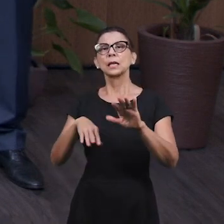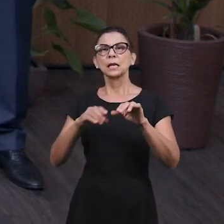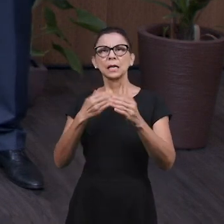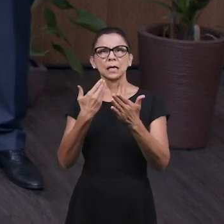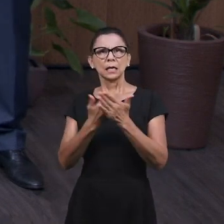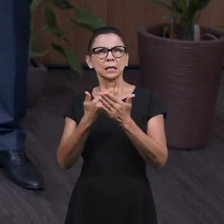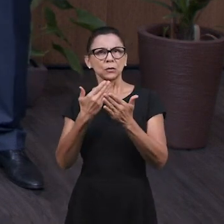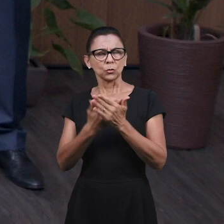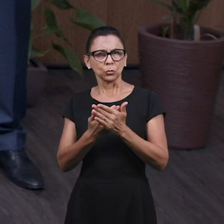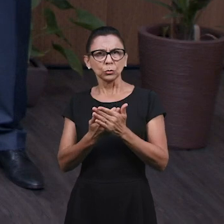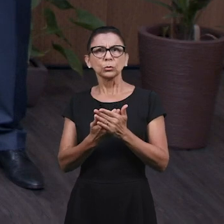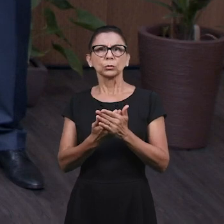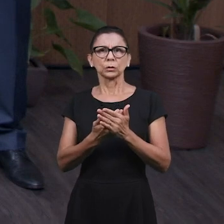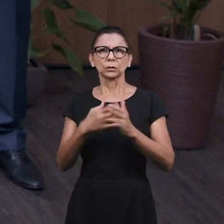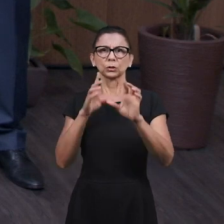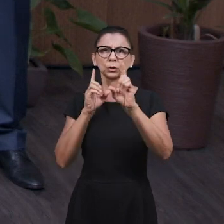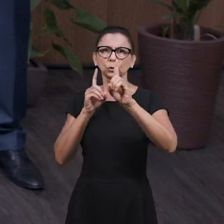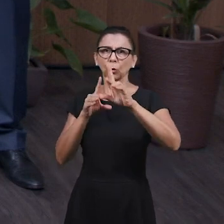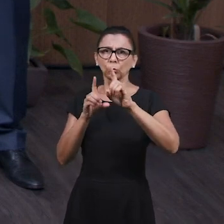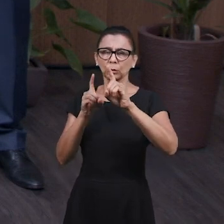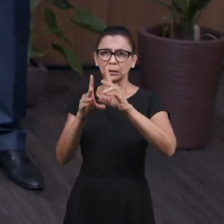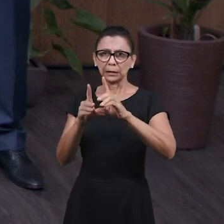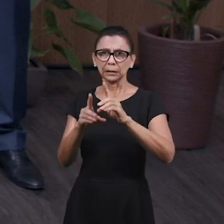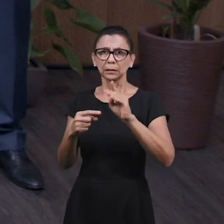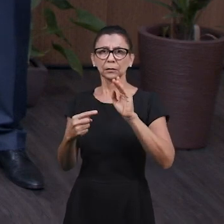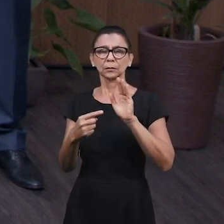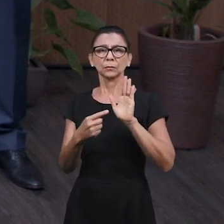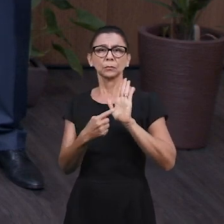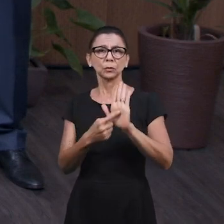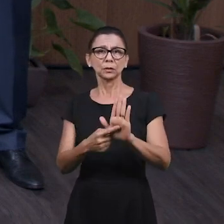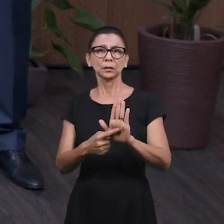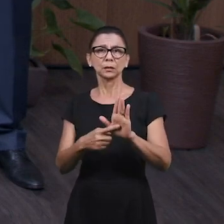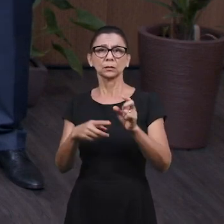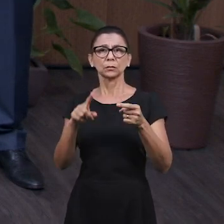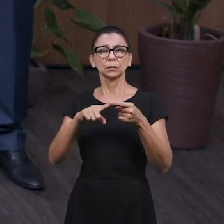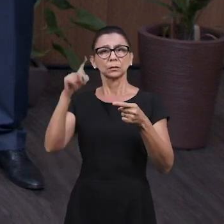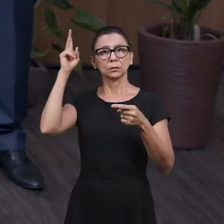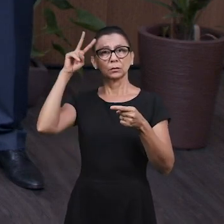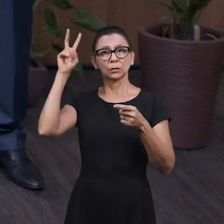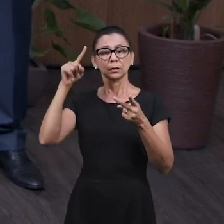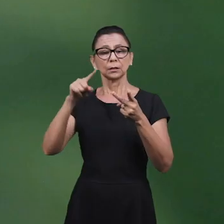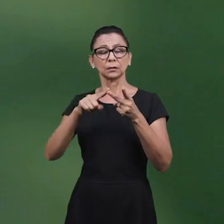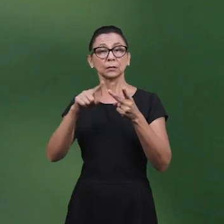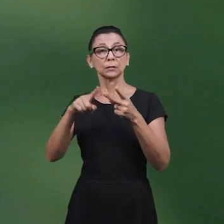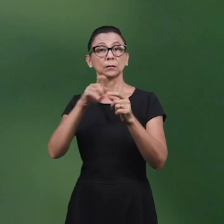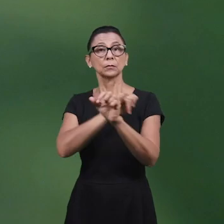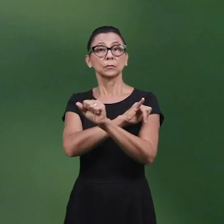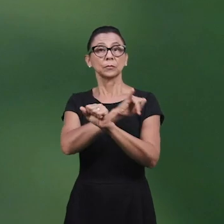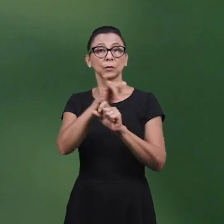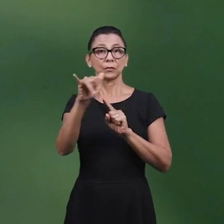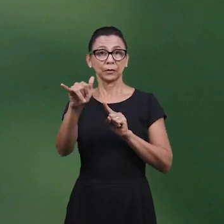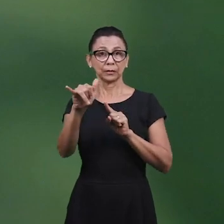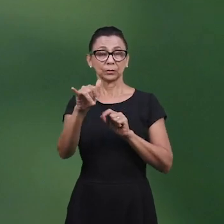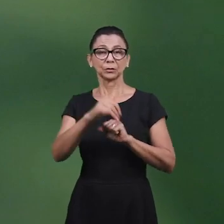études doctrinaires de la parole de Dieu en montrant l'aspect historique et